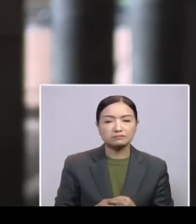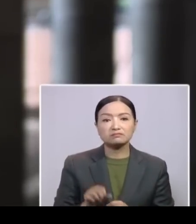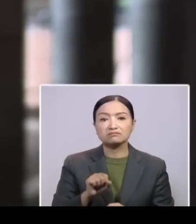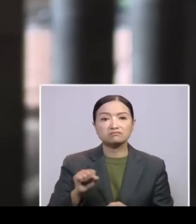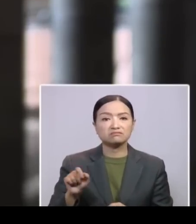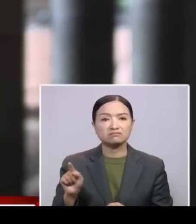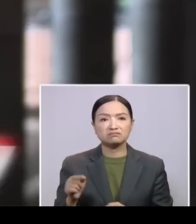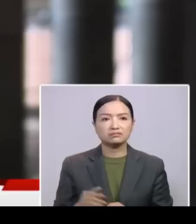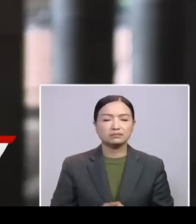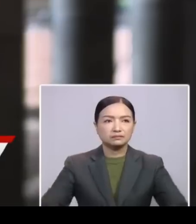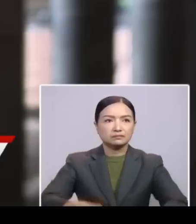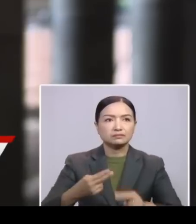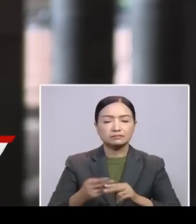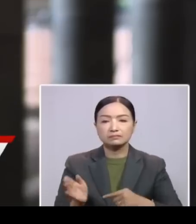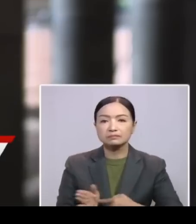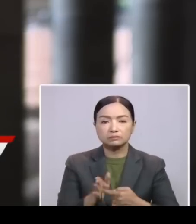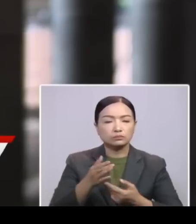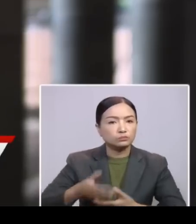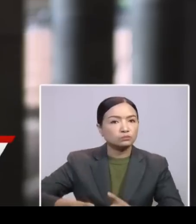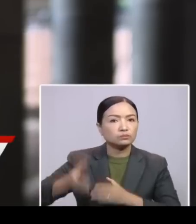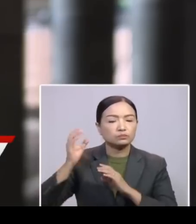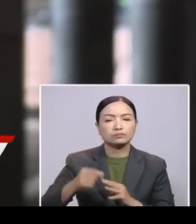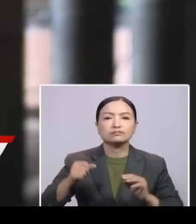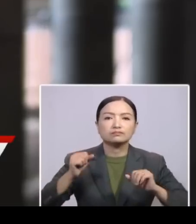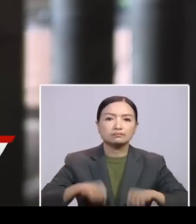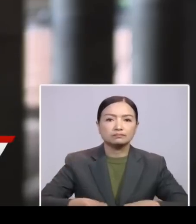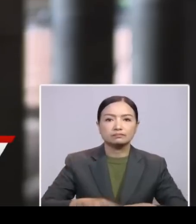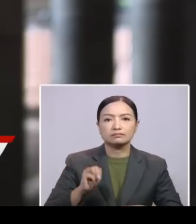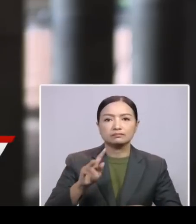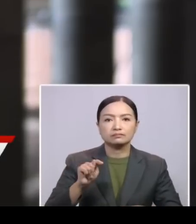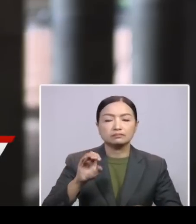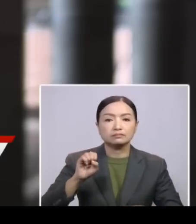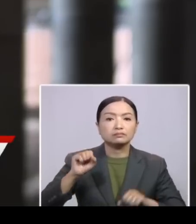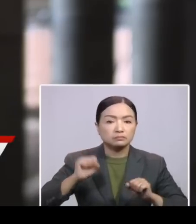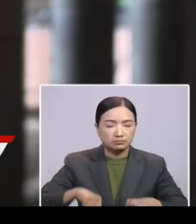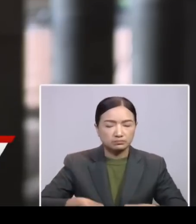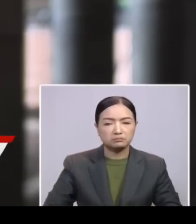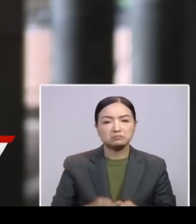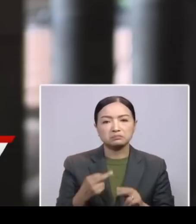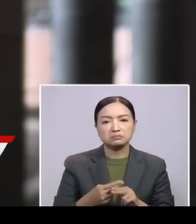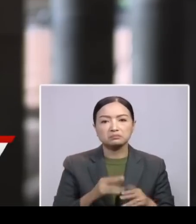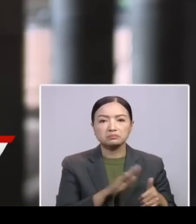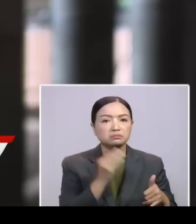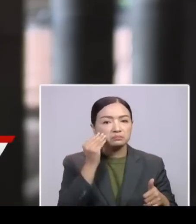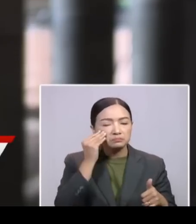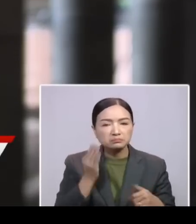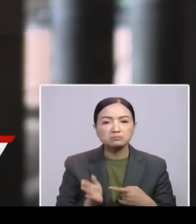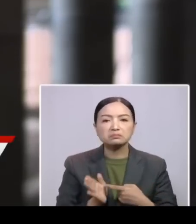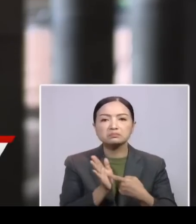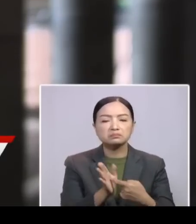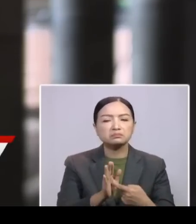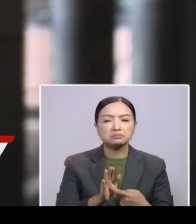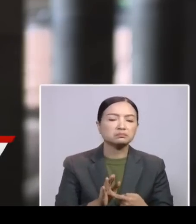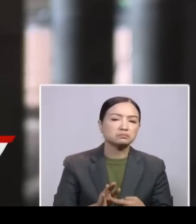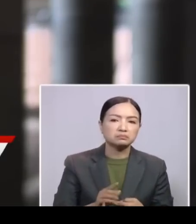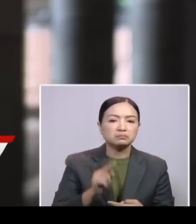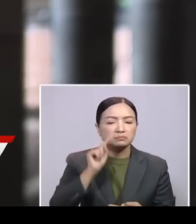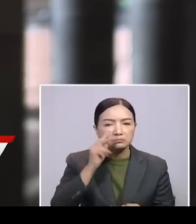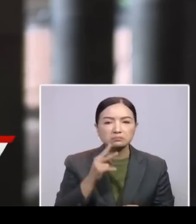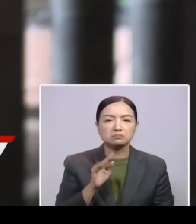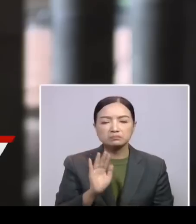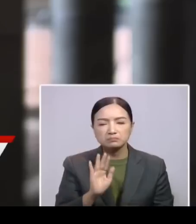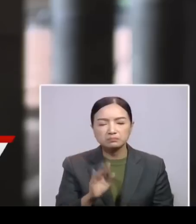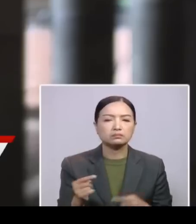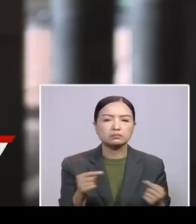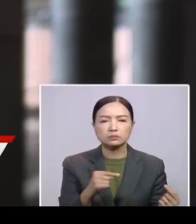นะคะที่จะเสนอให้ทบทวนมติที่ไม่ให้เสนอชื่อคุณพิธาลิ้มเจริญรัตน์เป็นนายกรัฐมนตรีในรอบที่2ค่ะแล้วก็ถ